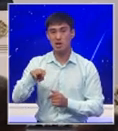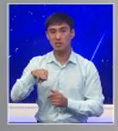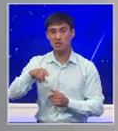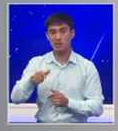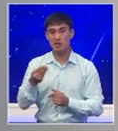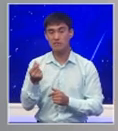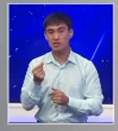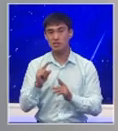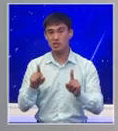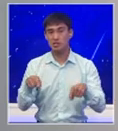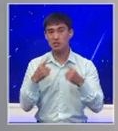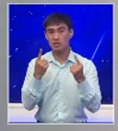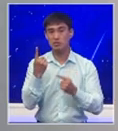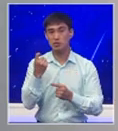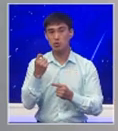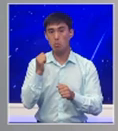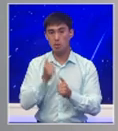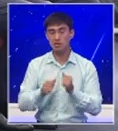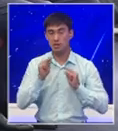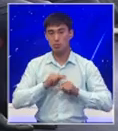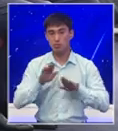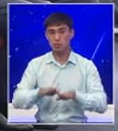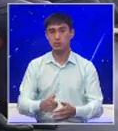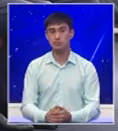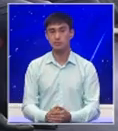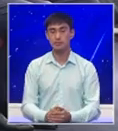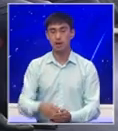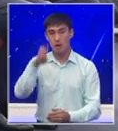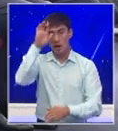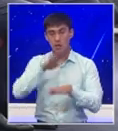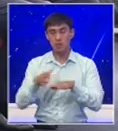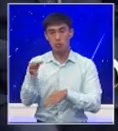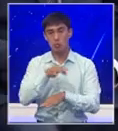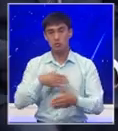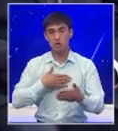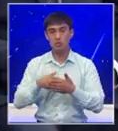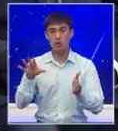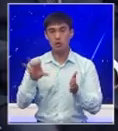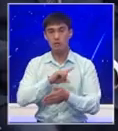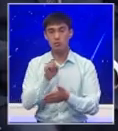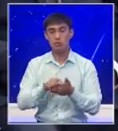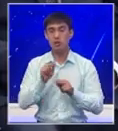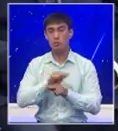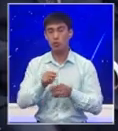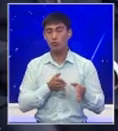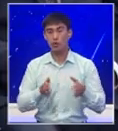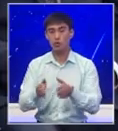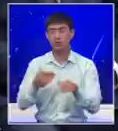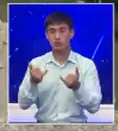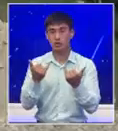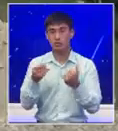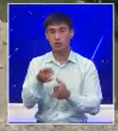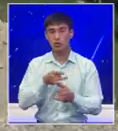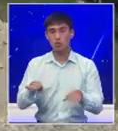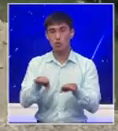созданием около 100 постоянных рабочих мест. Как отметил аким области, одним из актуальных вопросов остается ремонт дорог. Так, на сегодня в